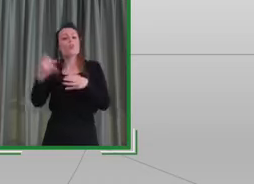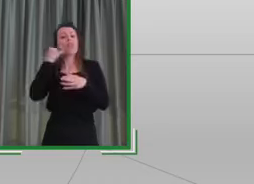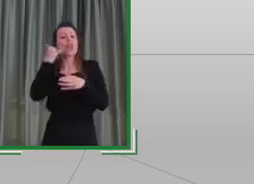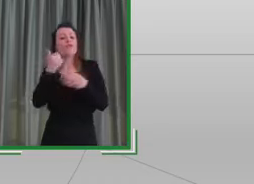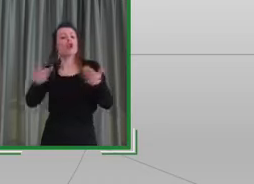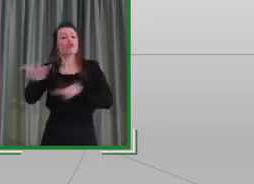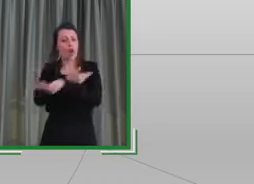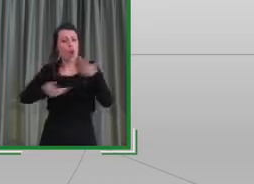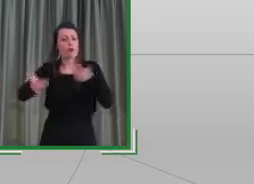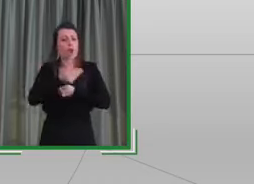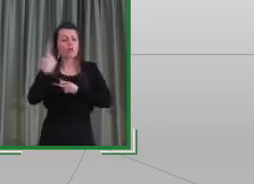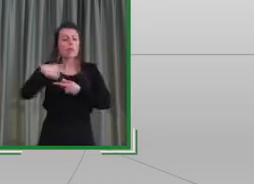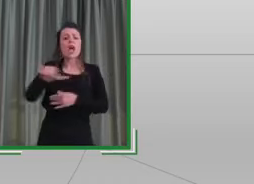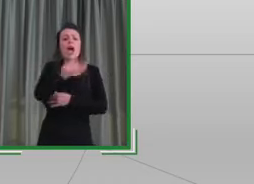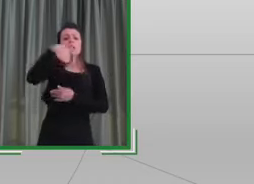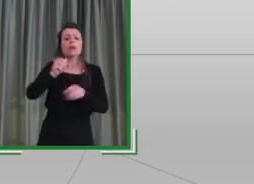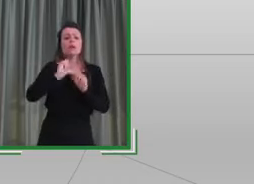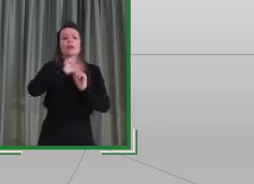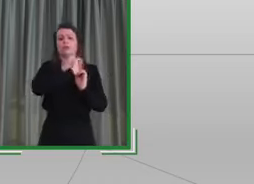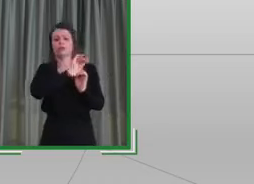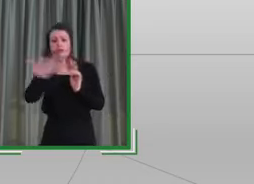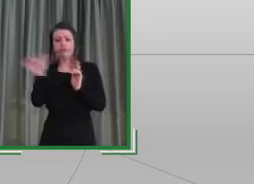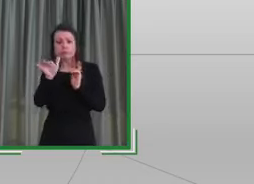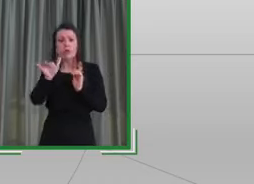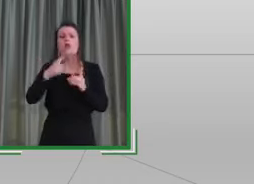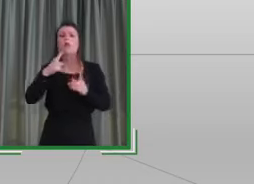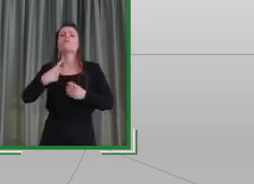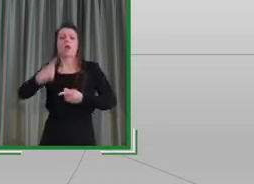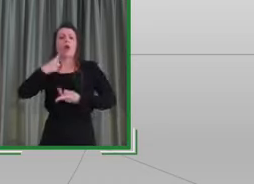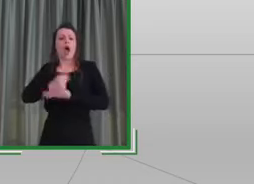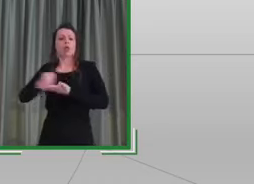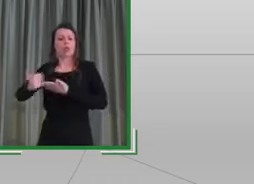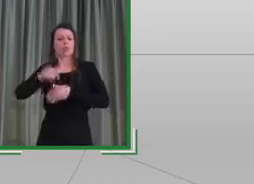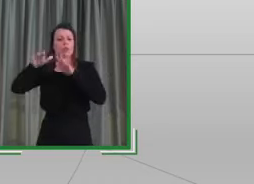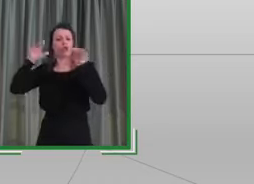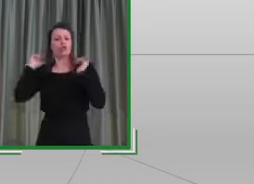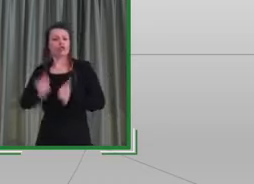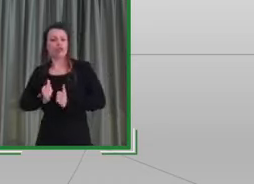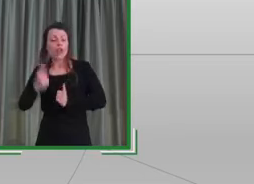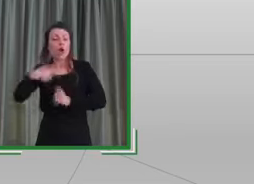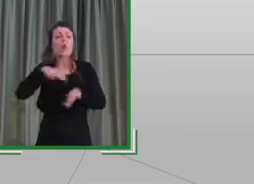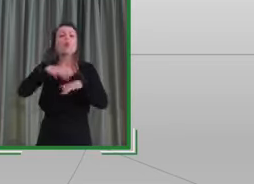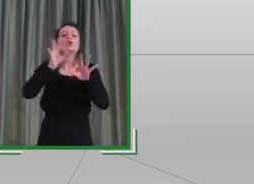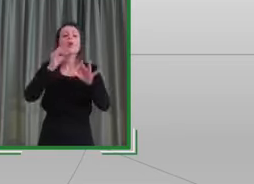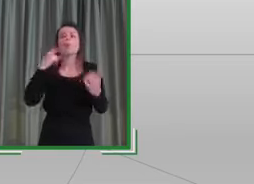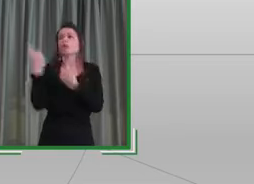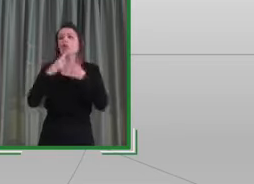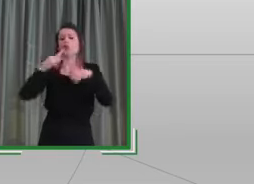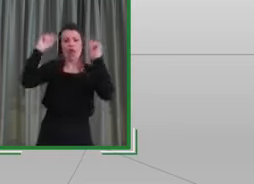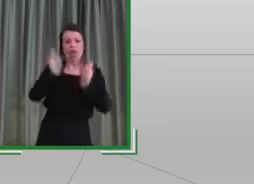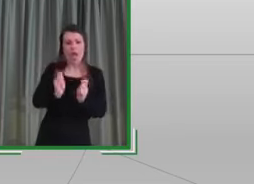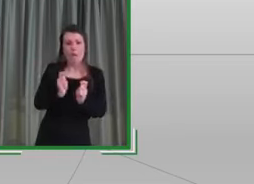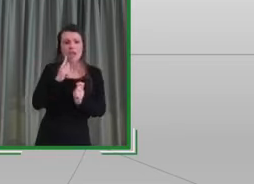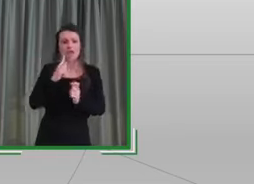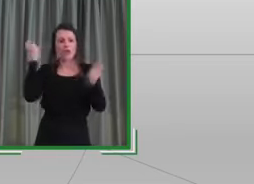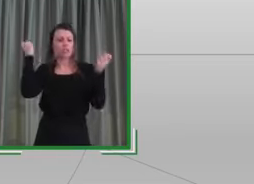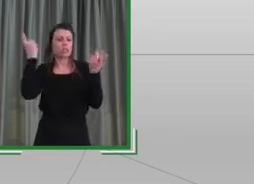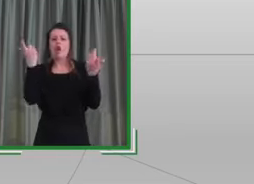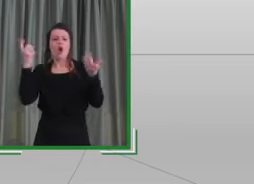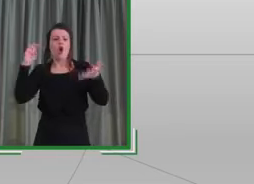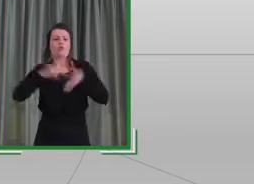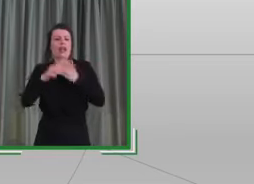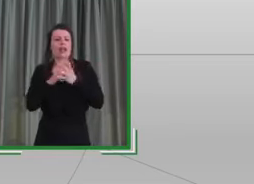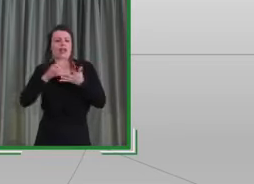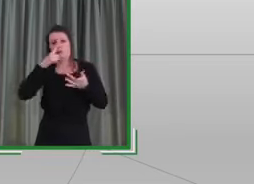un sms chiaramente che viene mandato in ogni emergenza e calamità l'abbiamo fatto anche in questo caso perché è